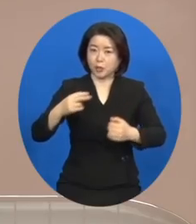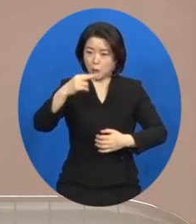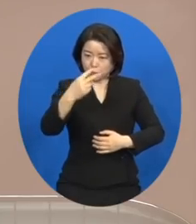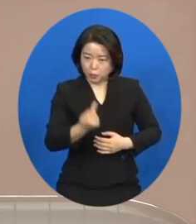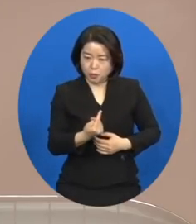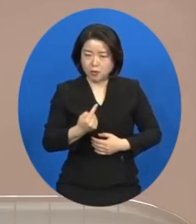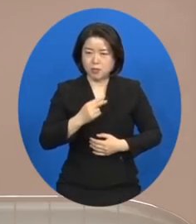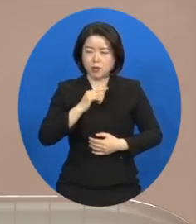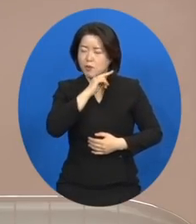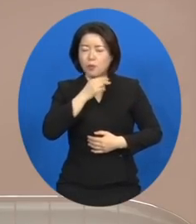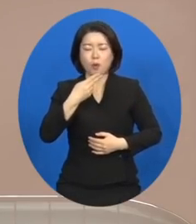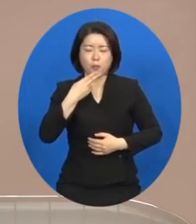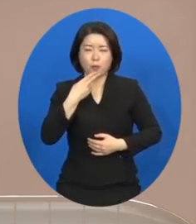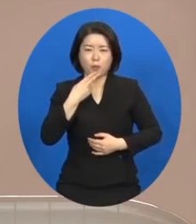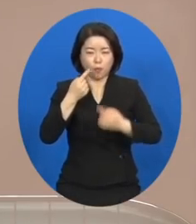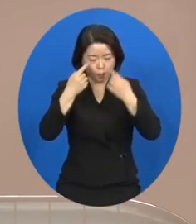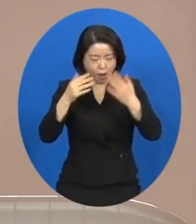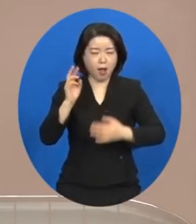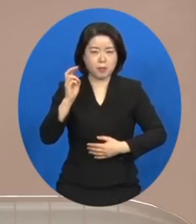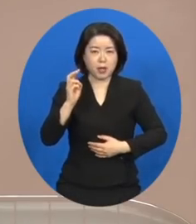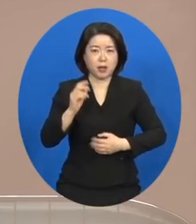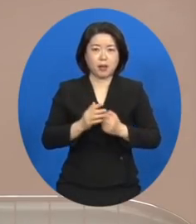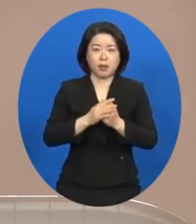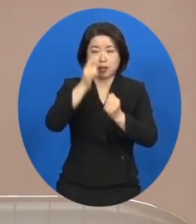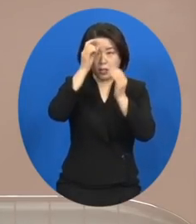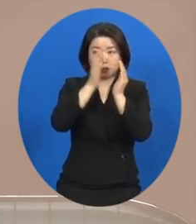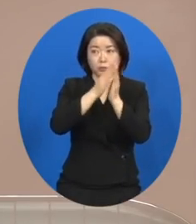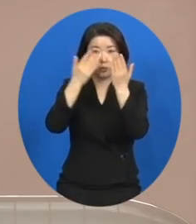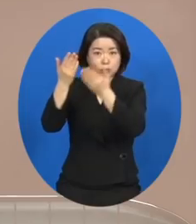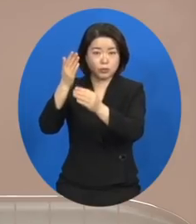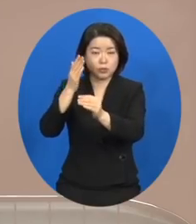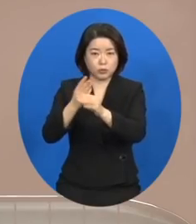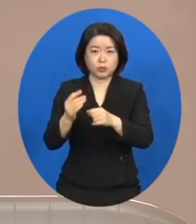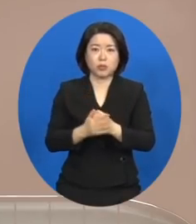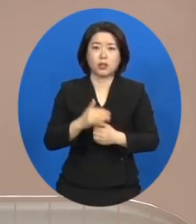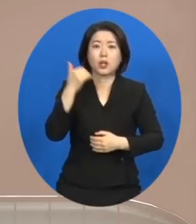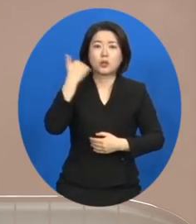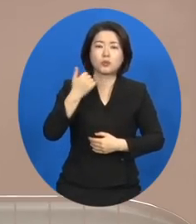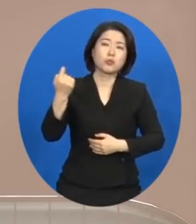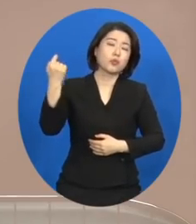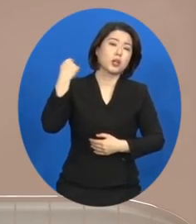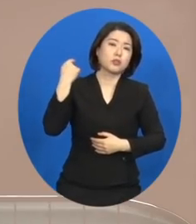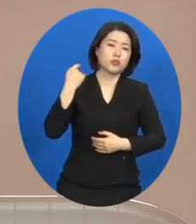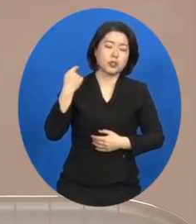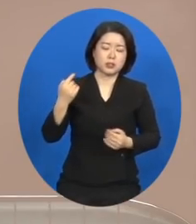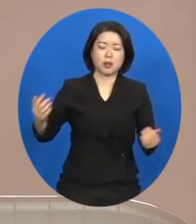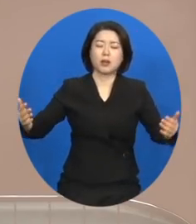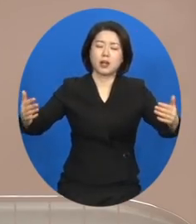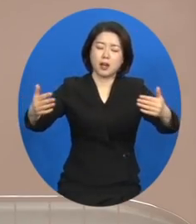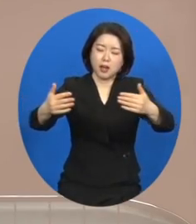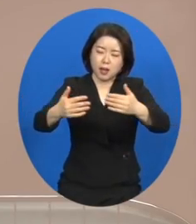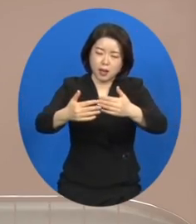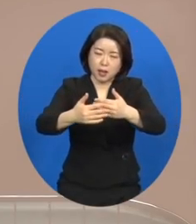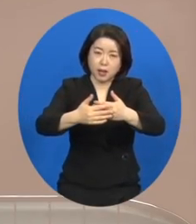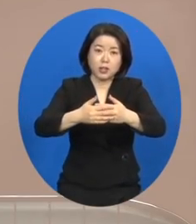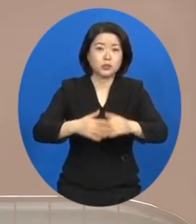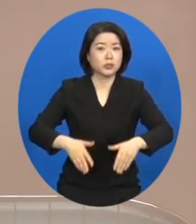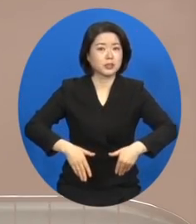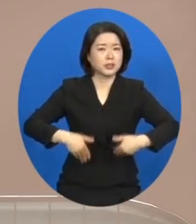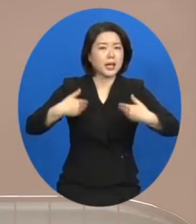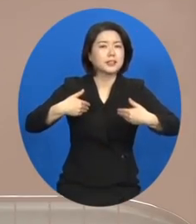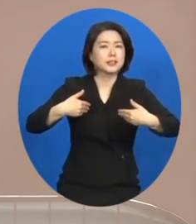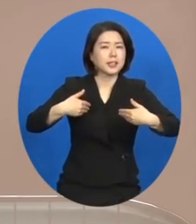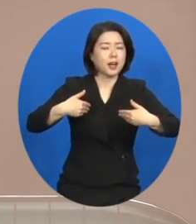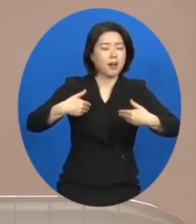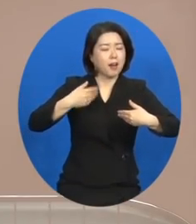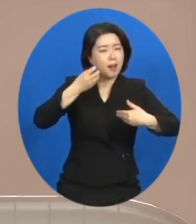의심치 않았던 거예요. 그렇게 기도를 하고 있는데 누군가가 뒤에서 싹 안아주는 따뜻한 어떤 그